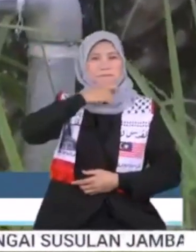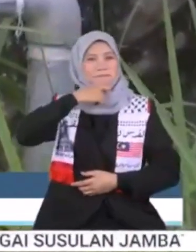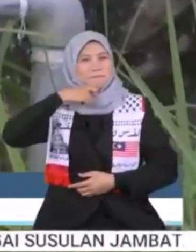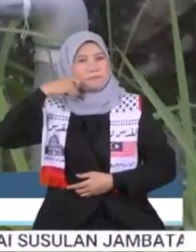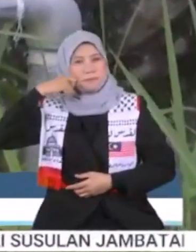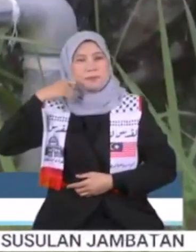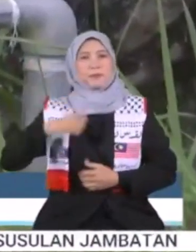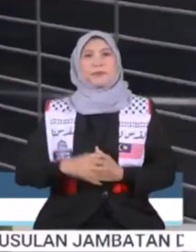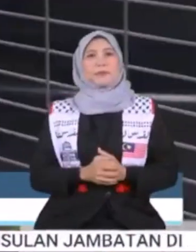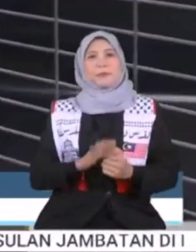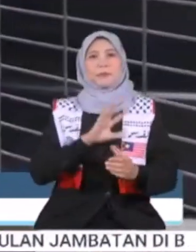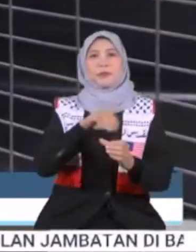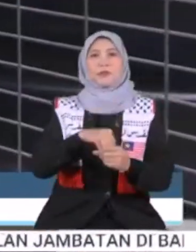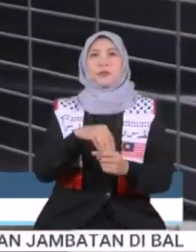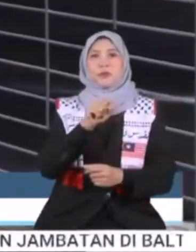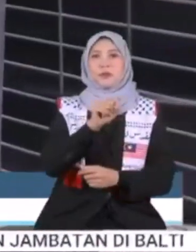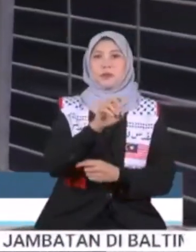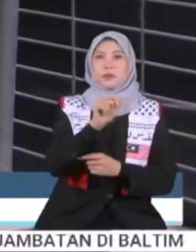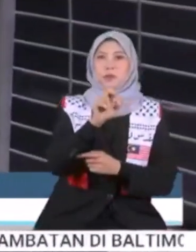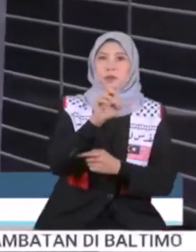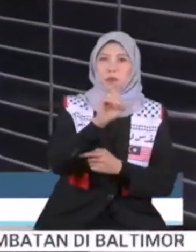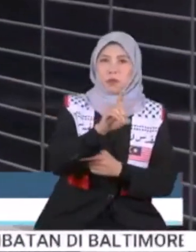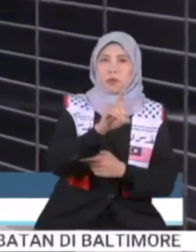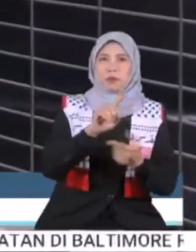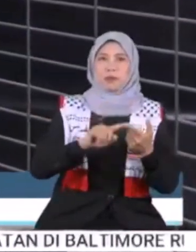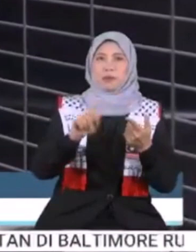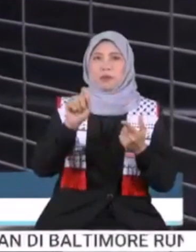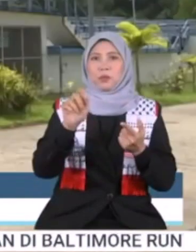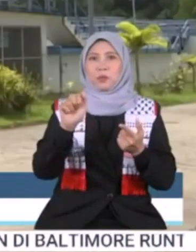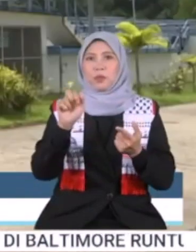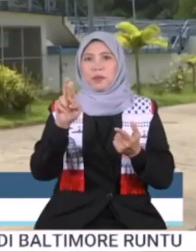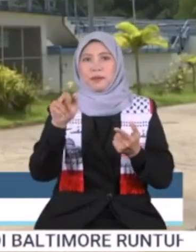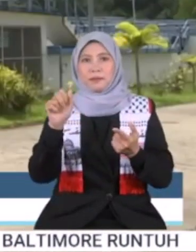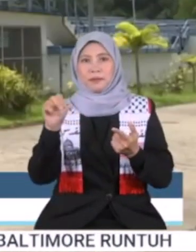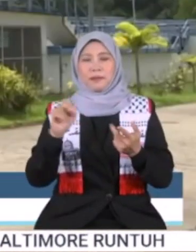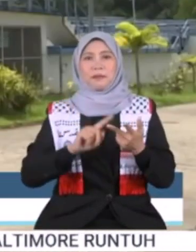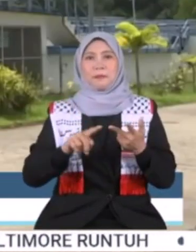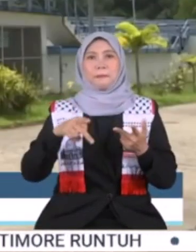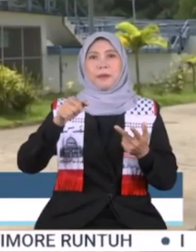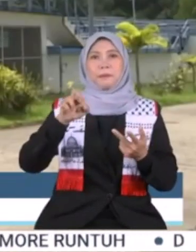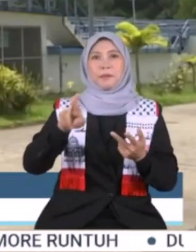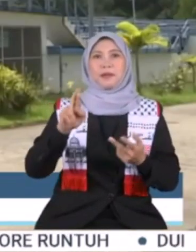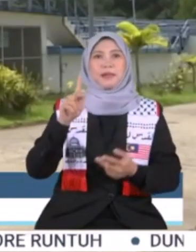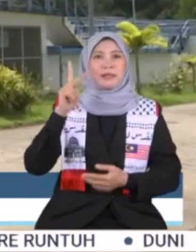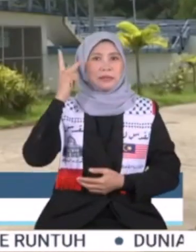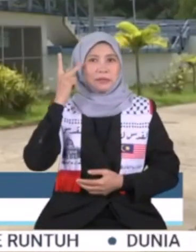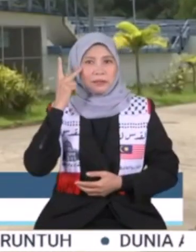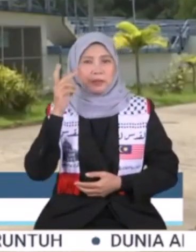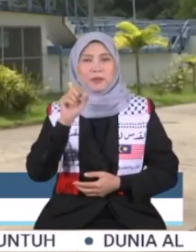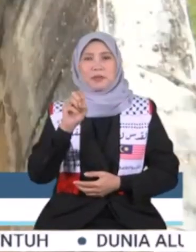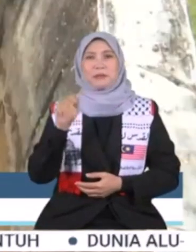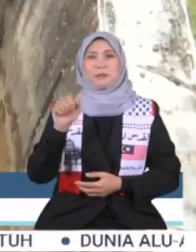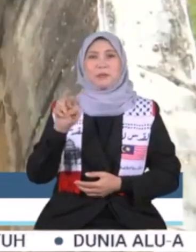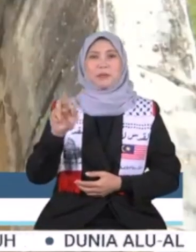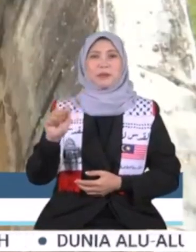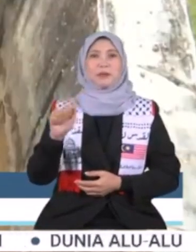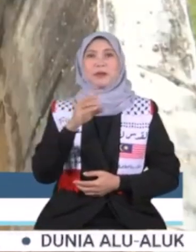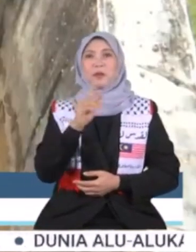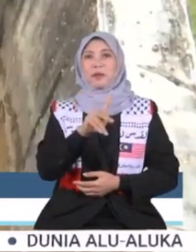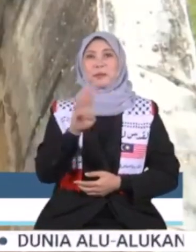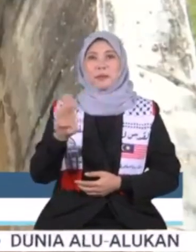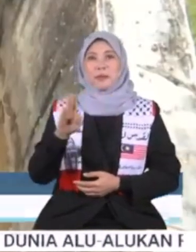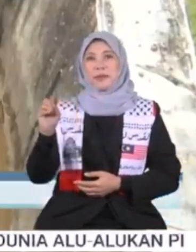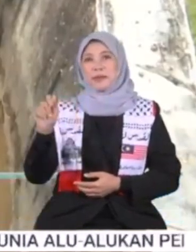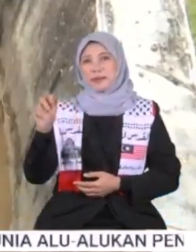negeri itu ini termasuk tongot tuaran Papar keningau semporna kota belut dan tenom juga pitas Kota